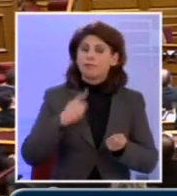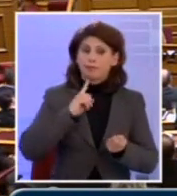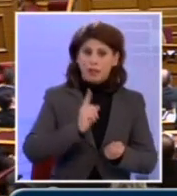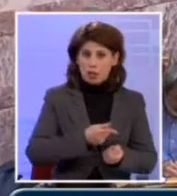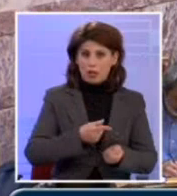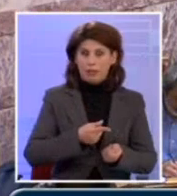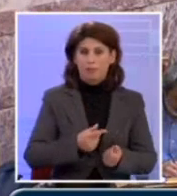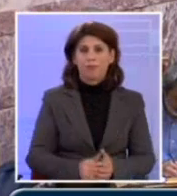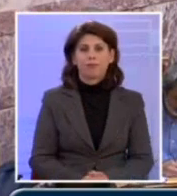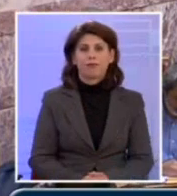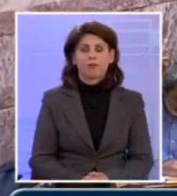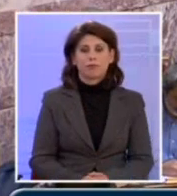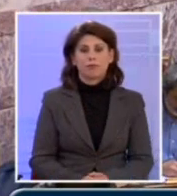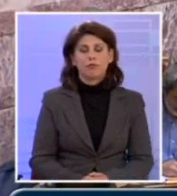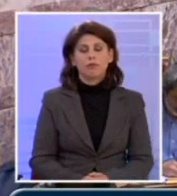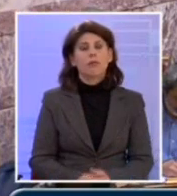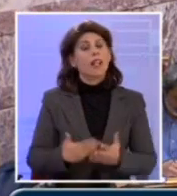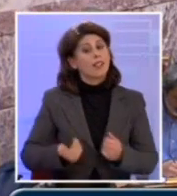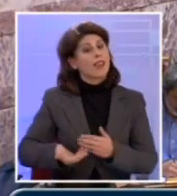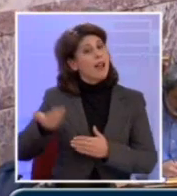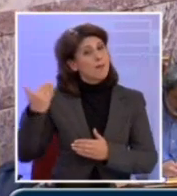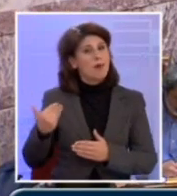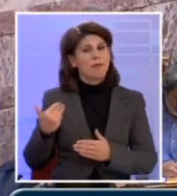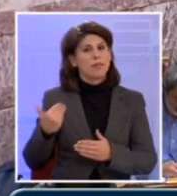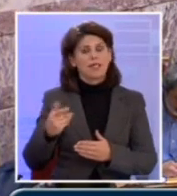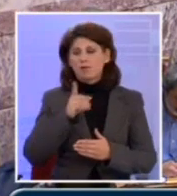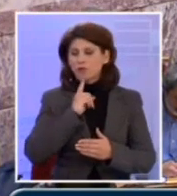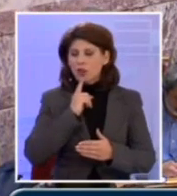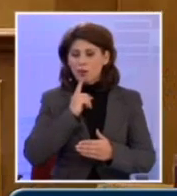εντολής είχε από τα πριν ναρκοθετηθεί.